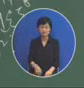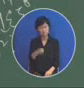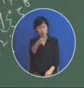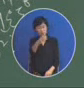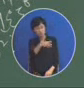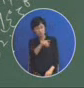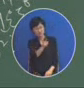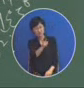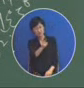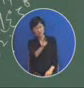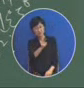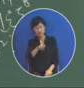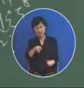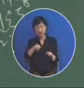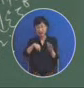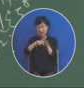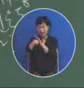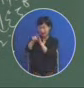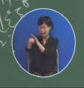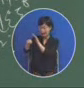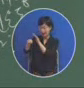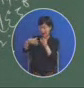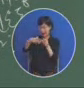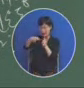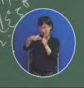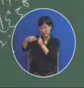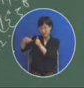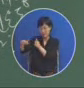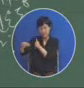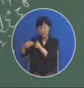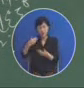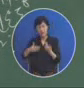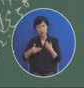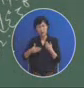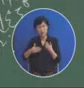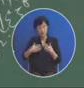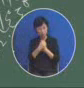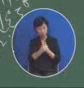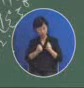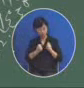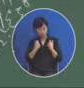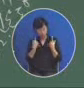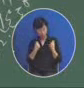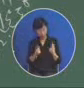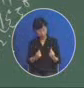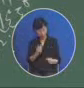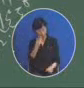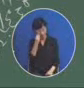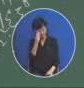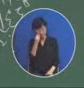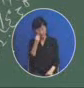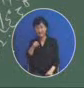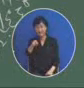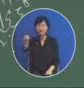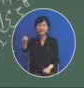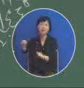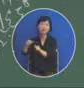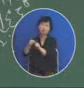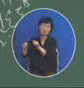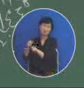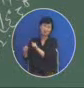유광수 저거는 말이야 그렇게 돌아다니는데 죽지도 않아. 예, 유광수, he's running around doing all sorts of things and he still hasn't exhausted or died out